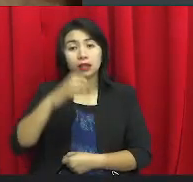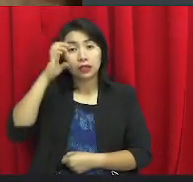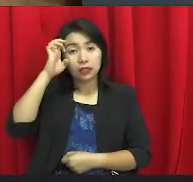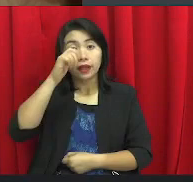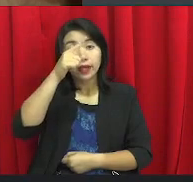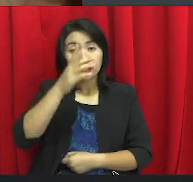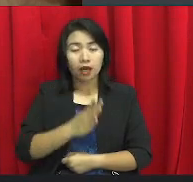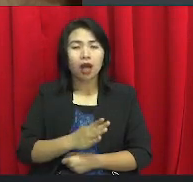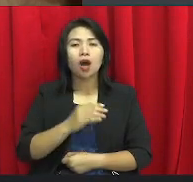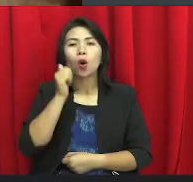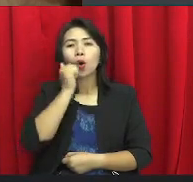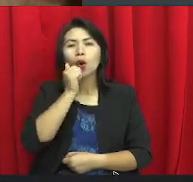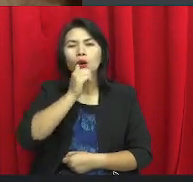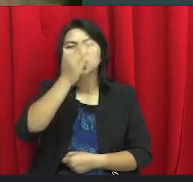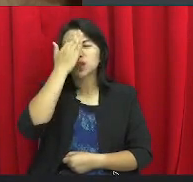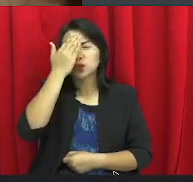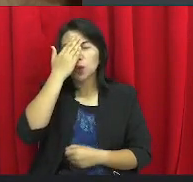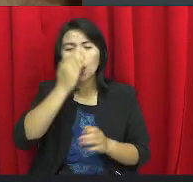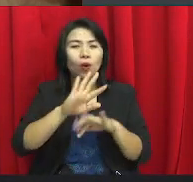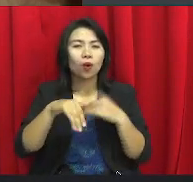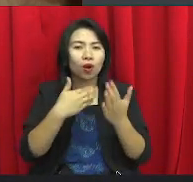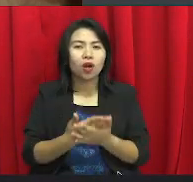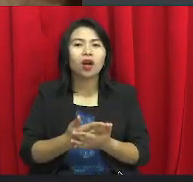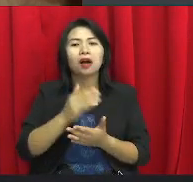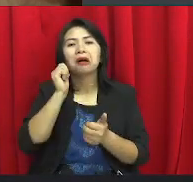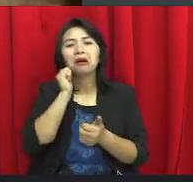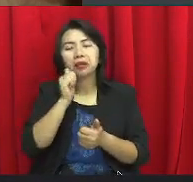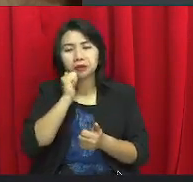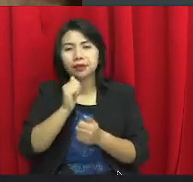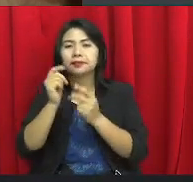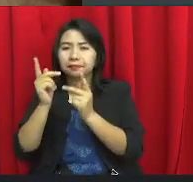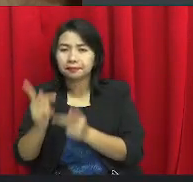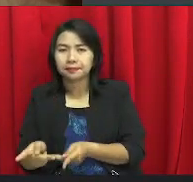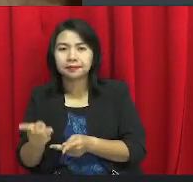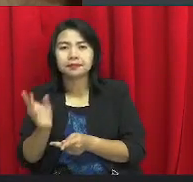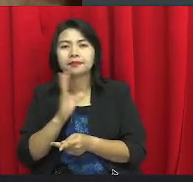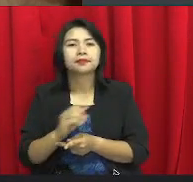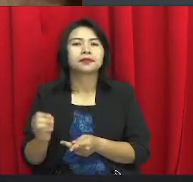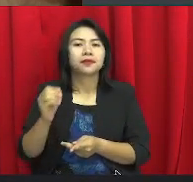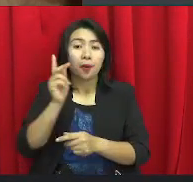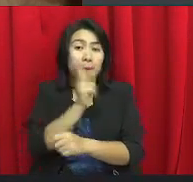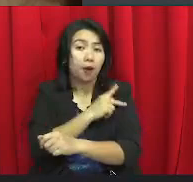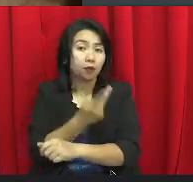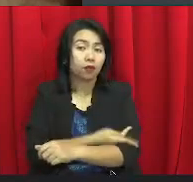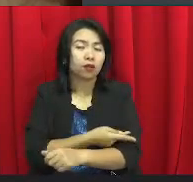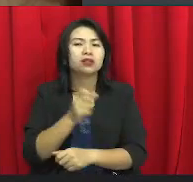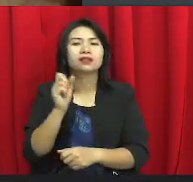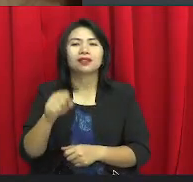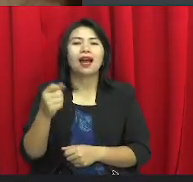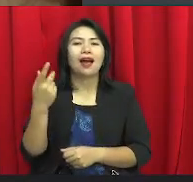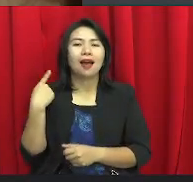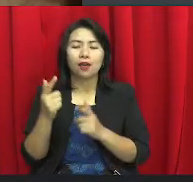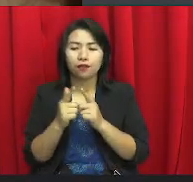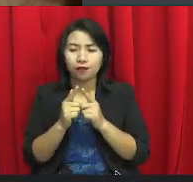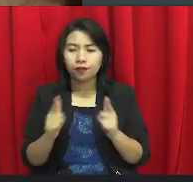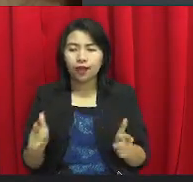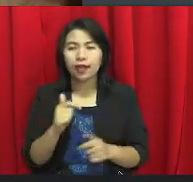niya, pagiging omnipotent niya, pagiging omnipresence niya. Okay, so kaya mga kapatid, matindi ang epekto